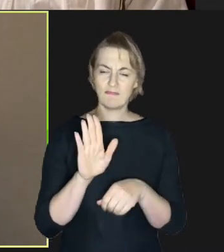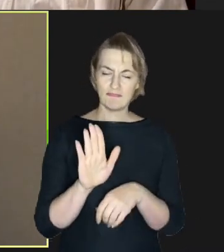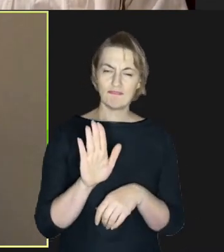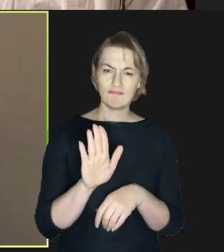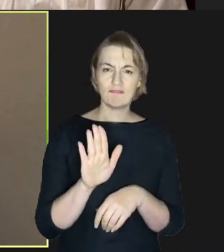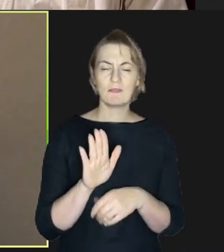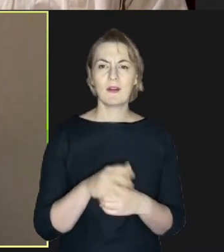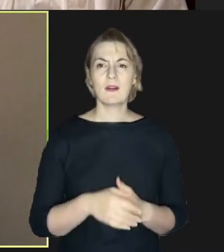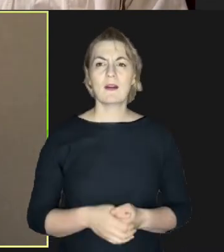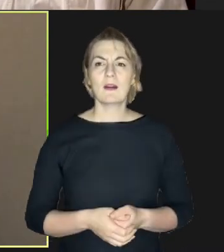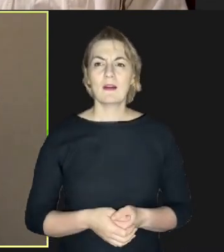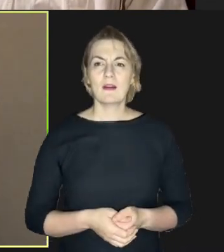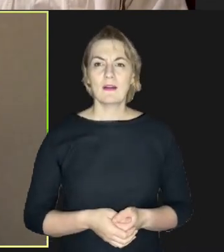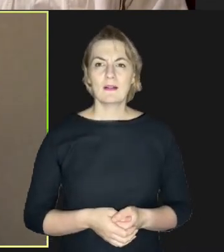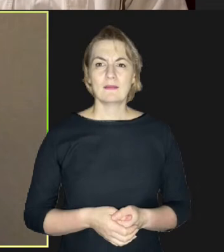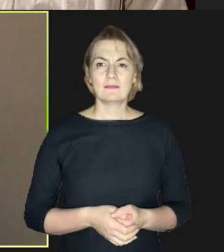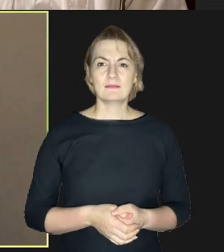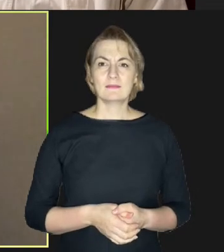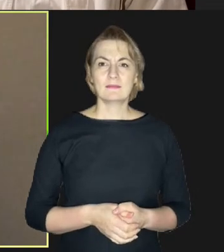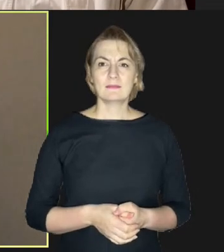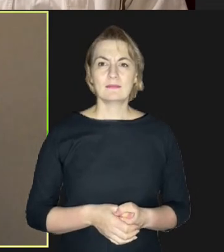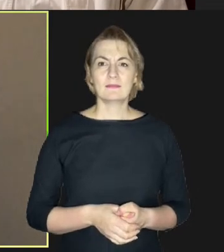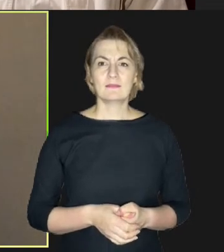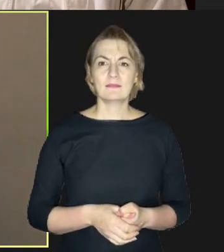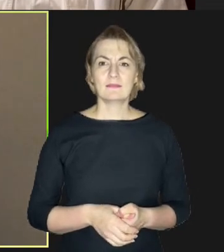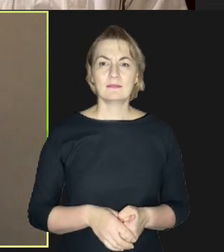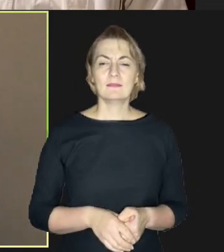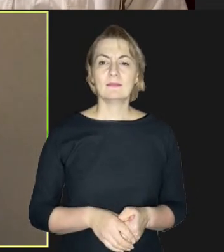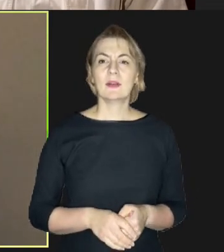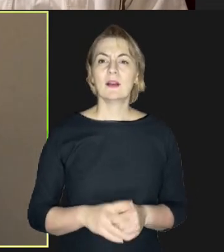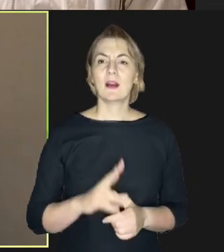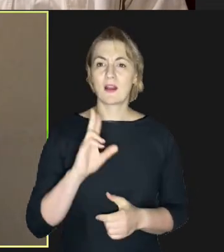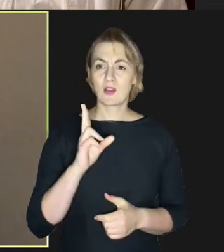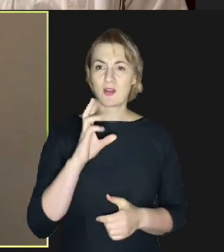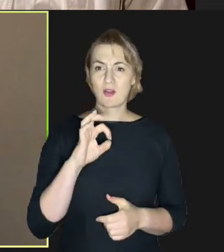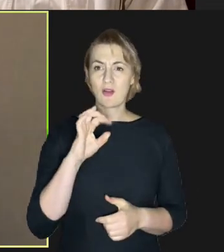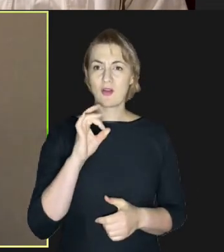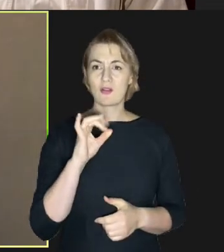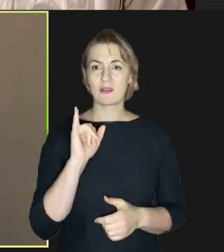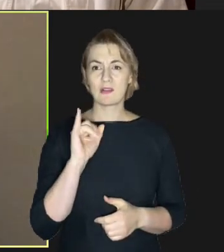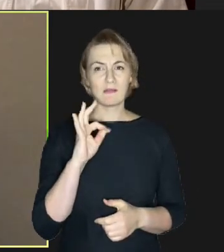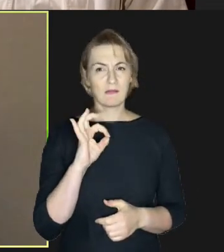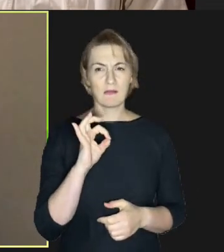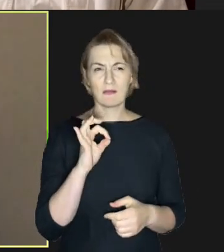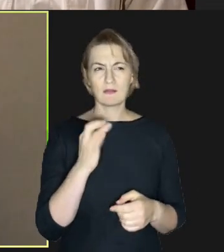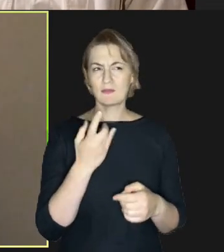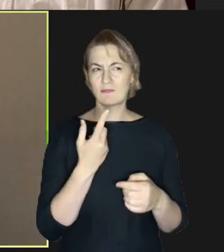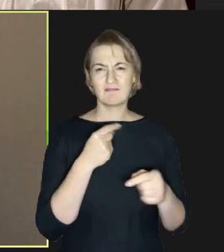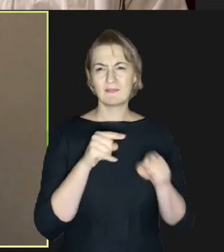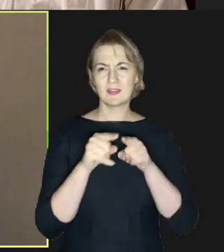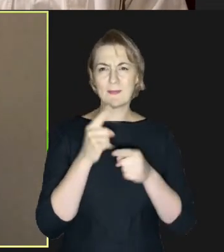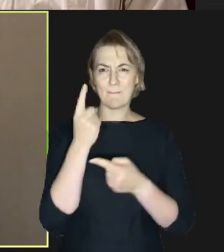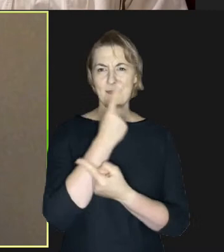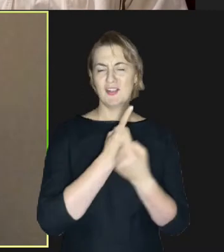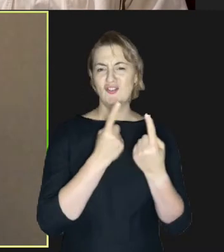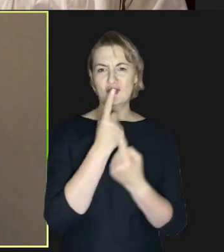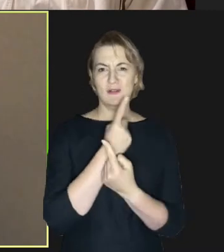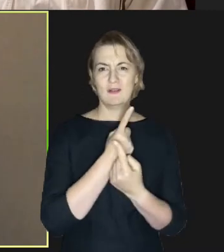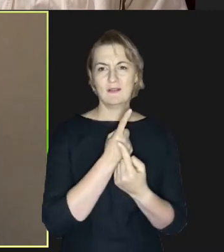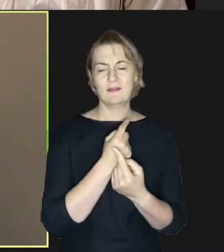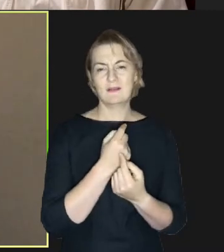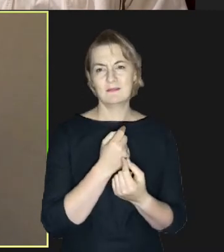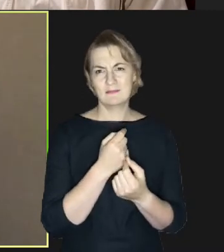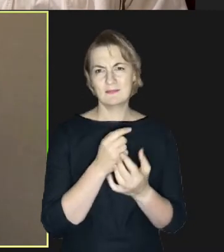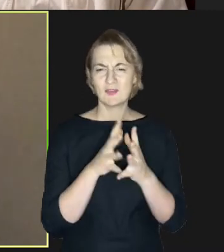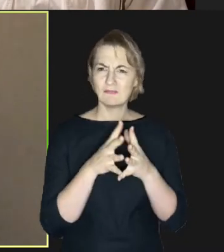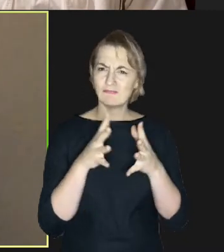że cogito ergo sum, że cogito to nie znaczy koniecznie myślę. To jest termin